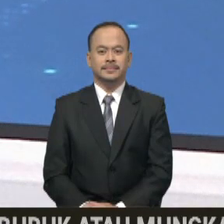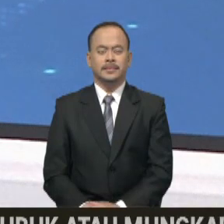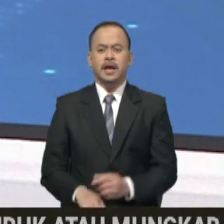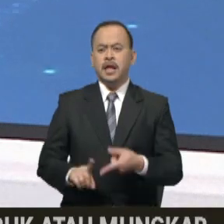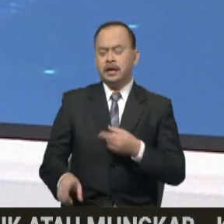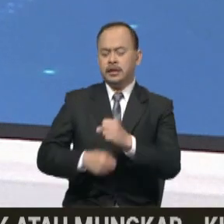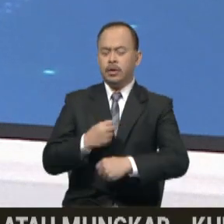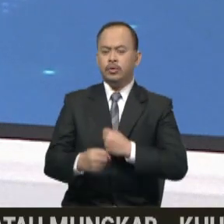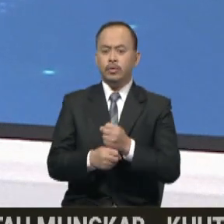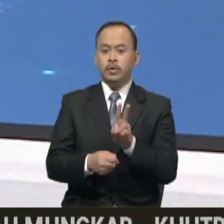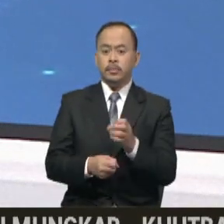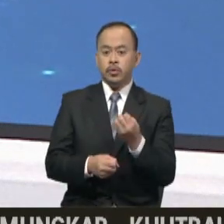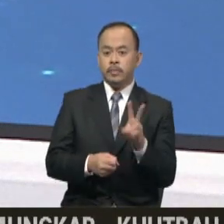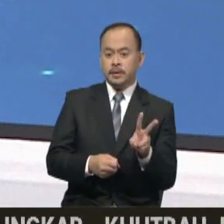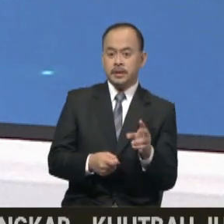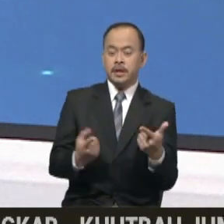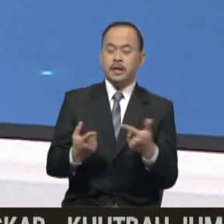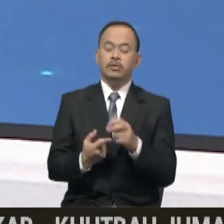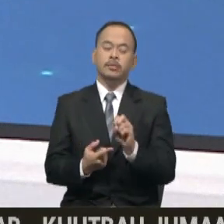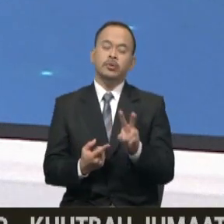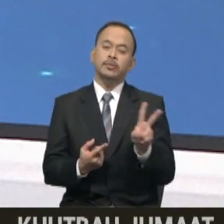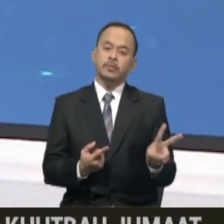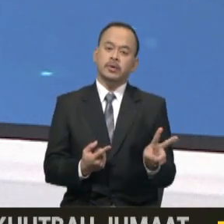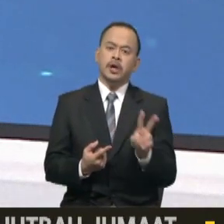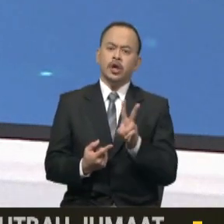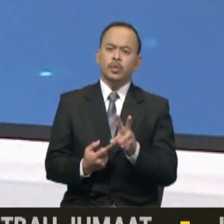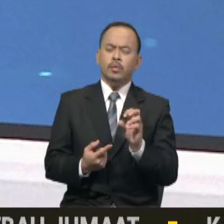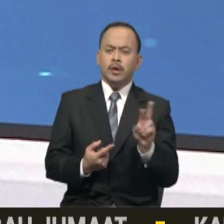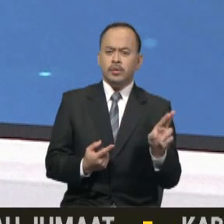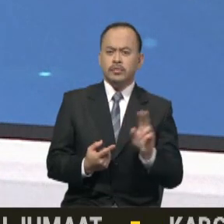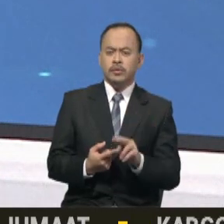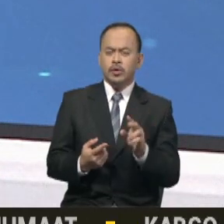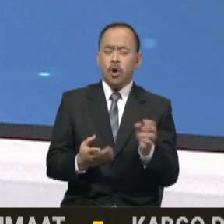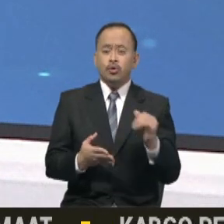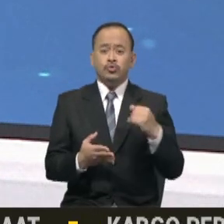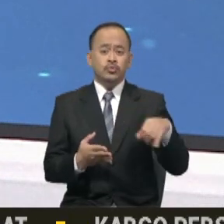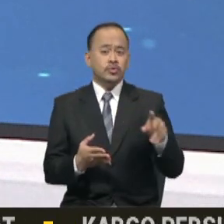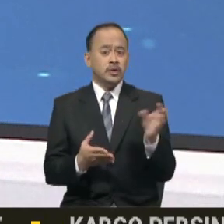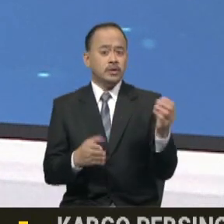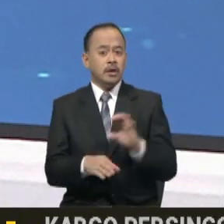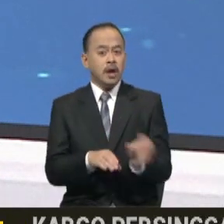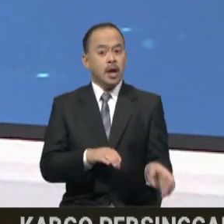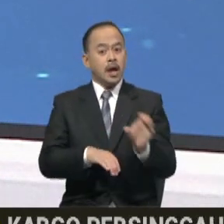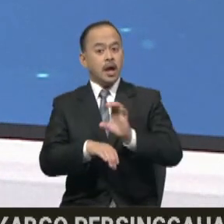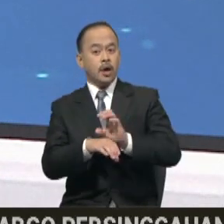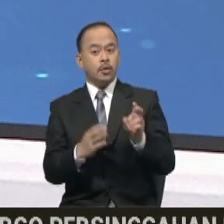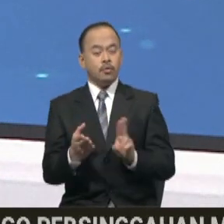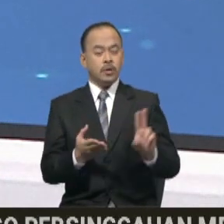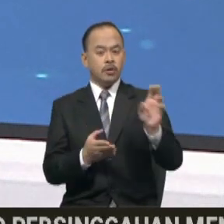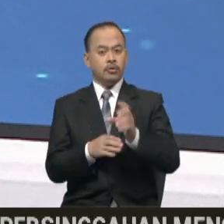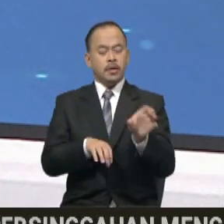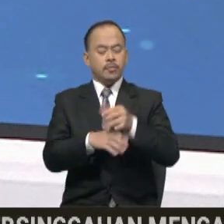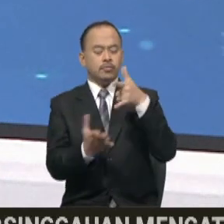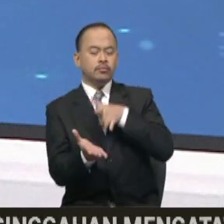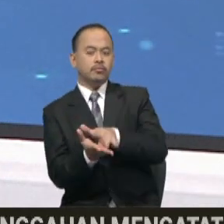Dari tahun 2012 hingga 2022, lebih 200 juta kilogram kargo udara dikendalikan oleh Pusat Kargo Lapangan